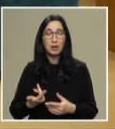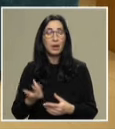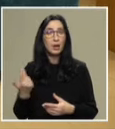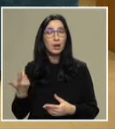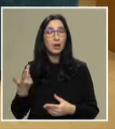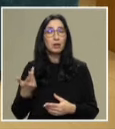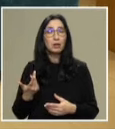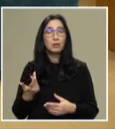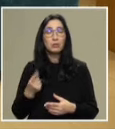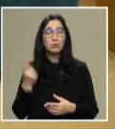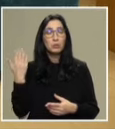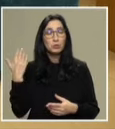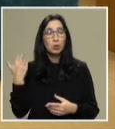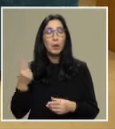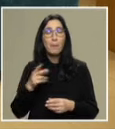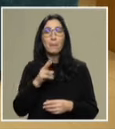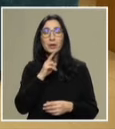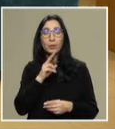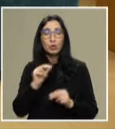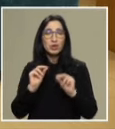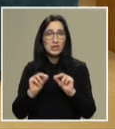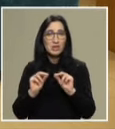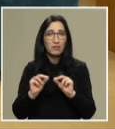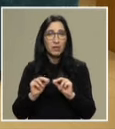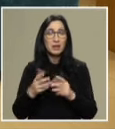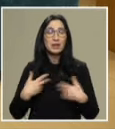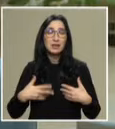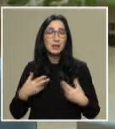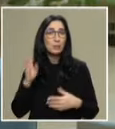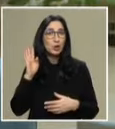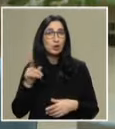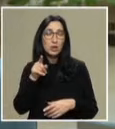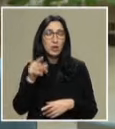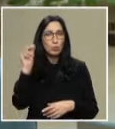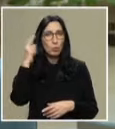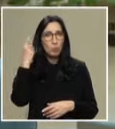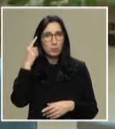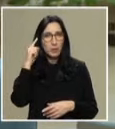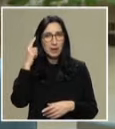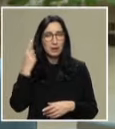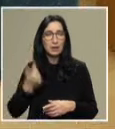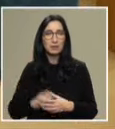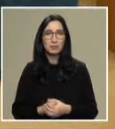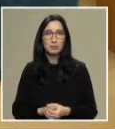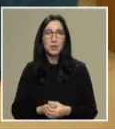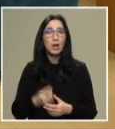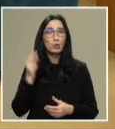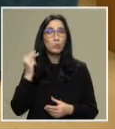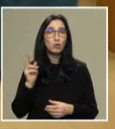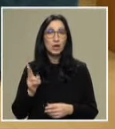доскоро е била педагогически съветник в Английската езикова гимназия. Бих искала и да чуя и нейното мнение. Госпожо Кацарова.